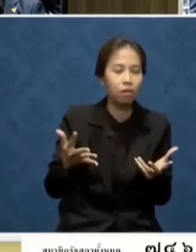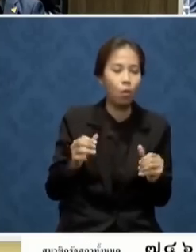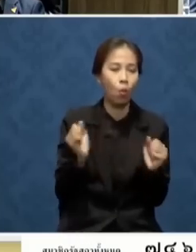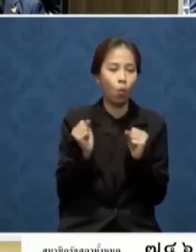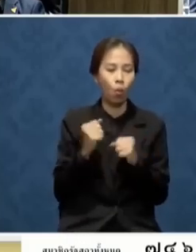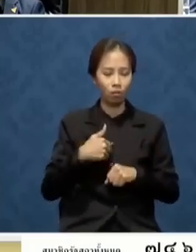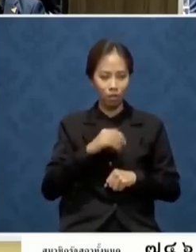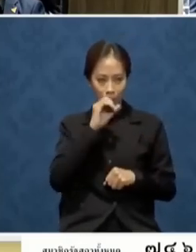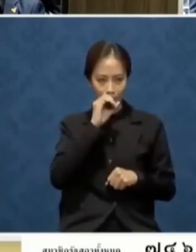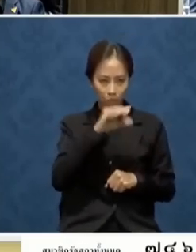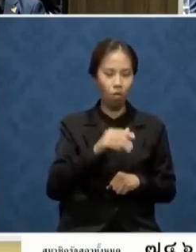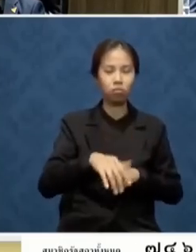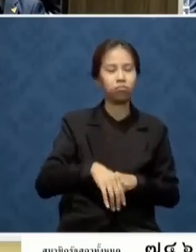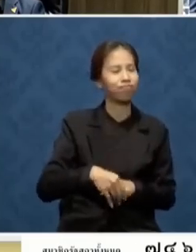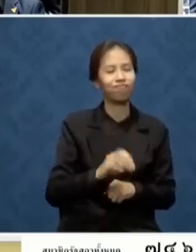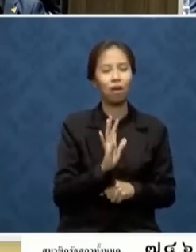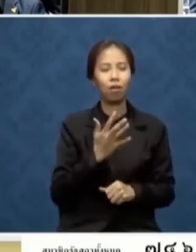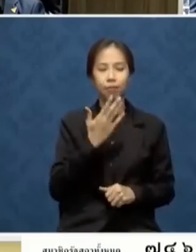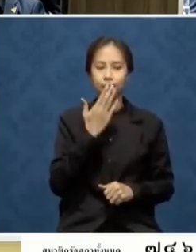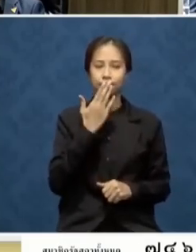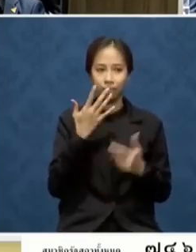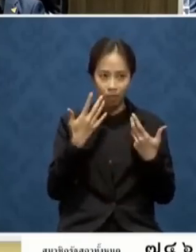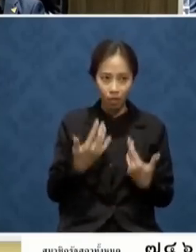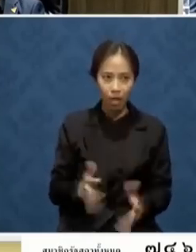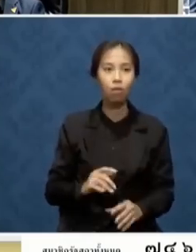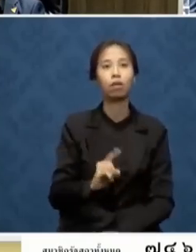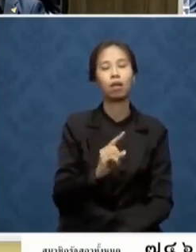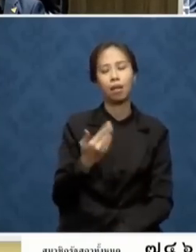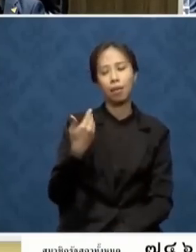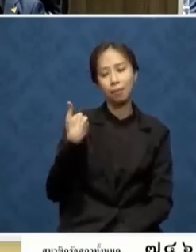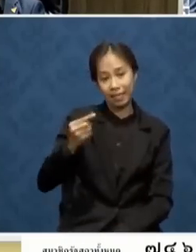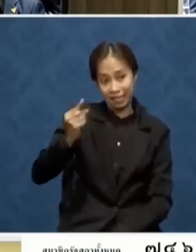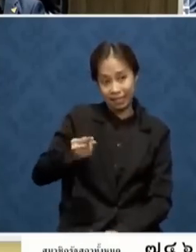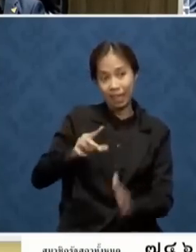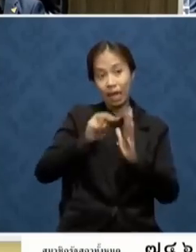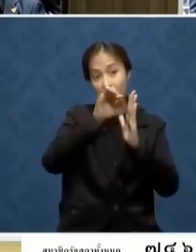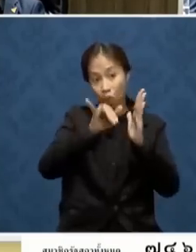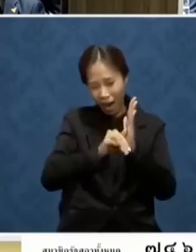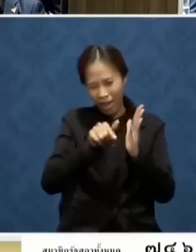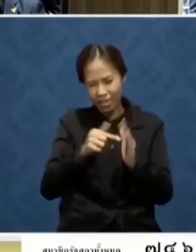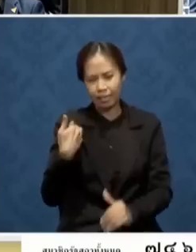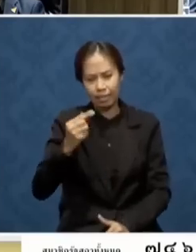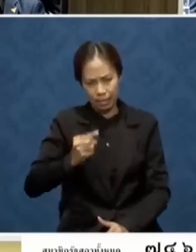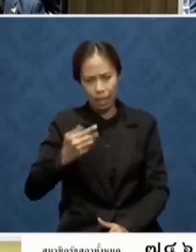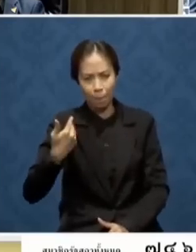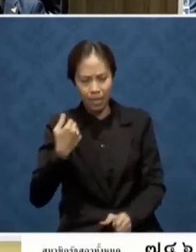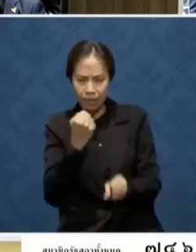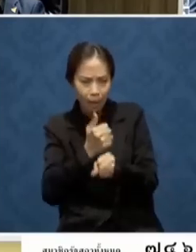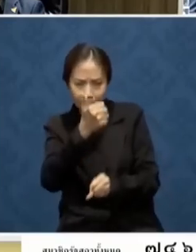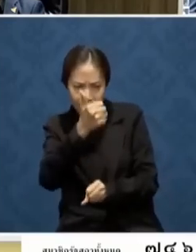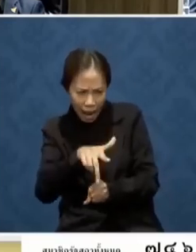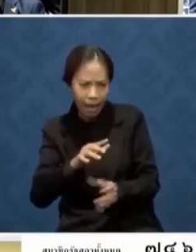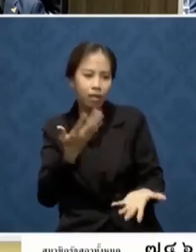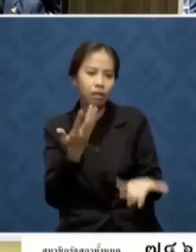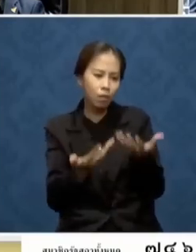เลยไม่กล้าผูมัดอะไรกับประชาชนเลยแต่ถ้ามองว่าบางนโยบายจะไม่สามารถทำได้หรือว่าจะเป็นภาระทางการคลัง